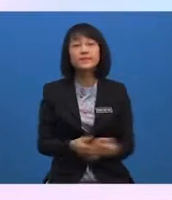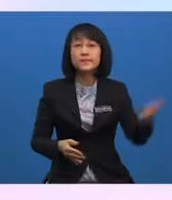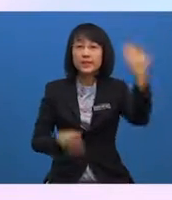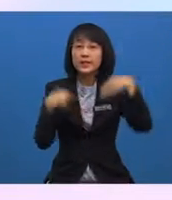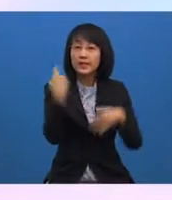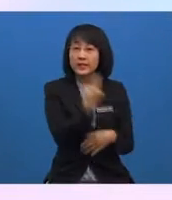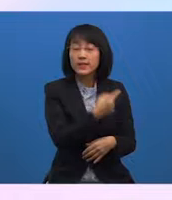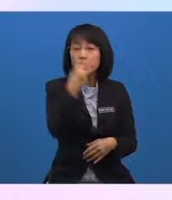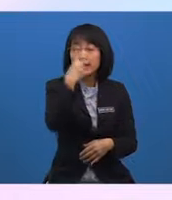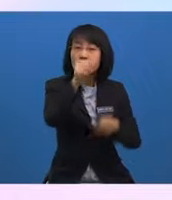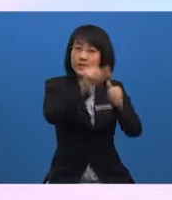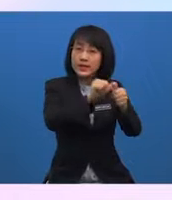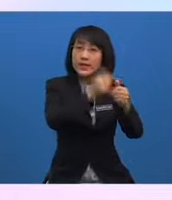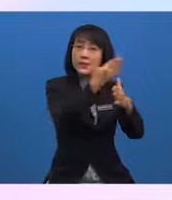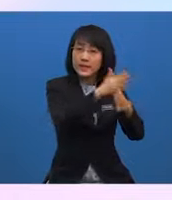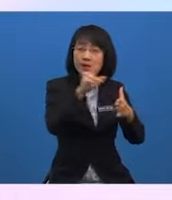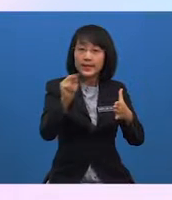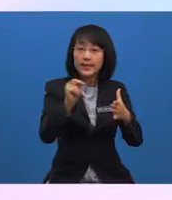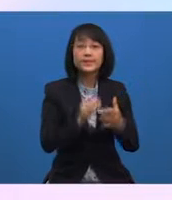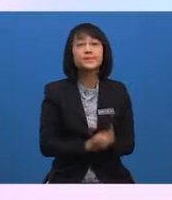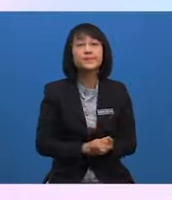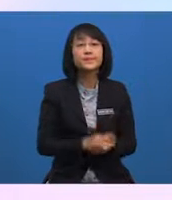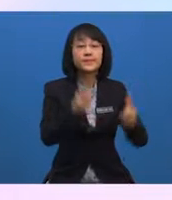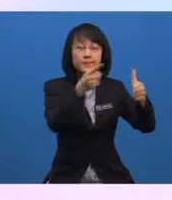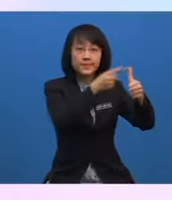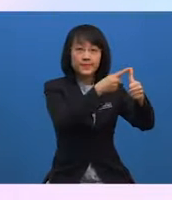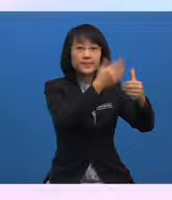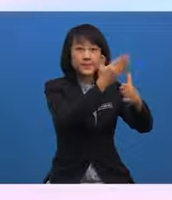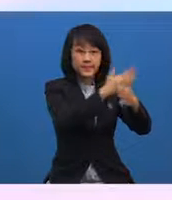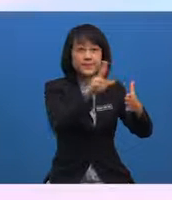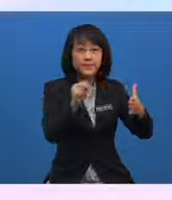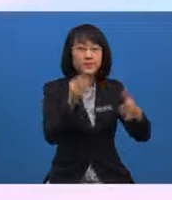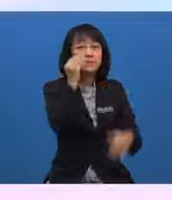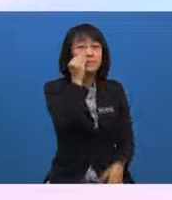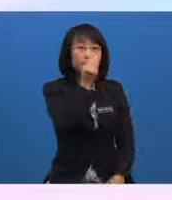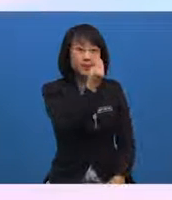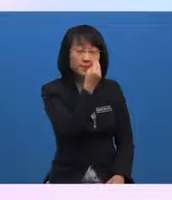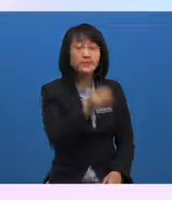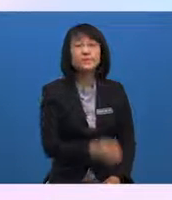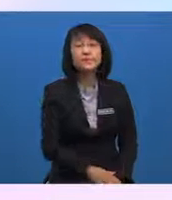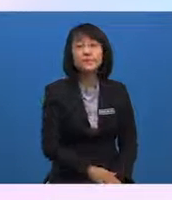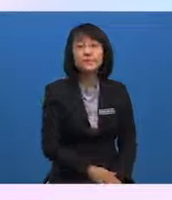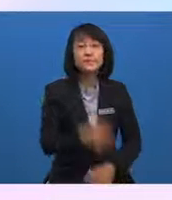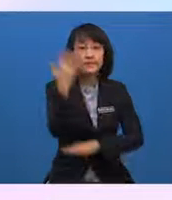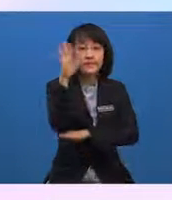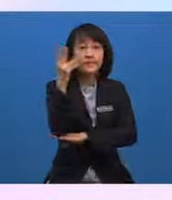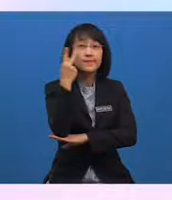keembung. Bahagian pertama ialah bunga. Pokok bunga keembung mempunyai bunga. Cantik